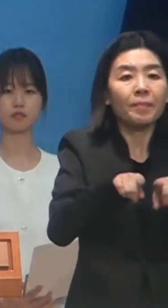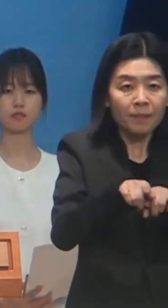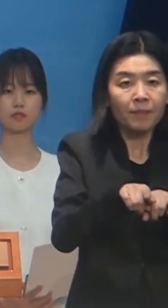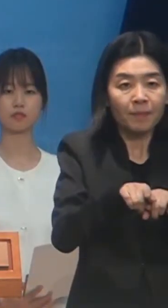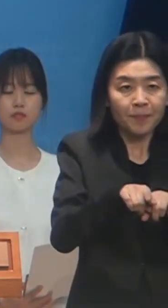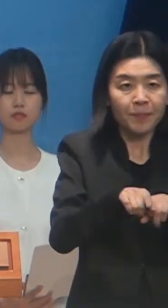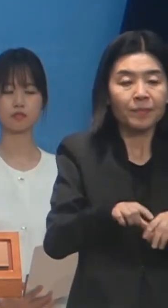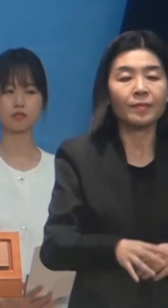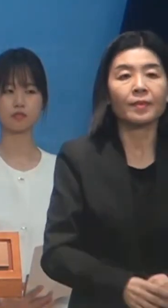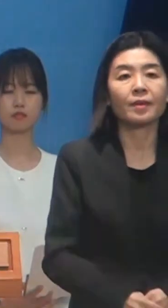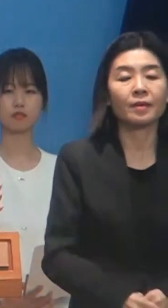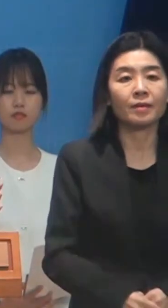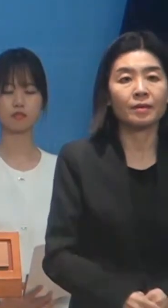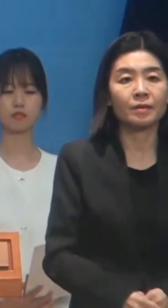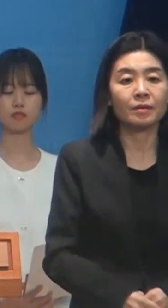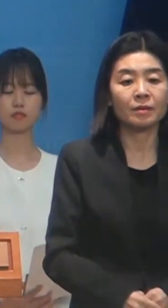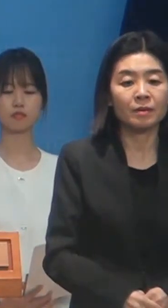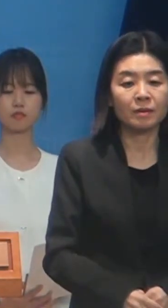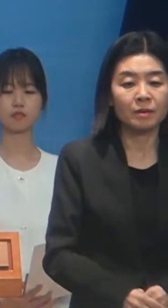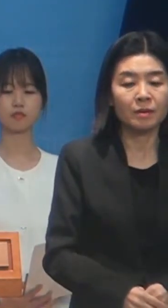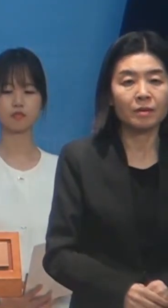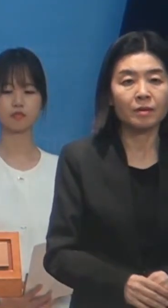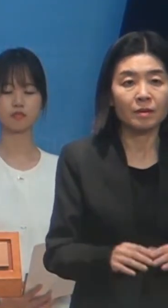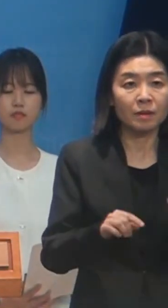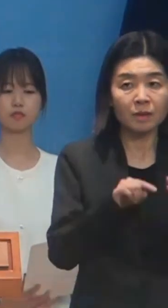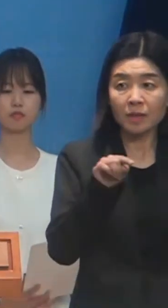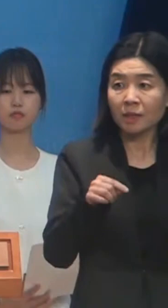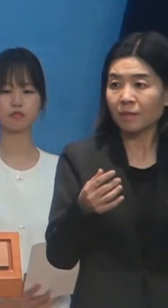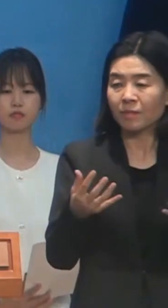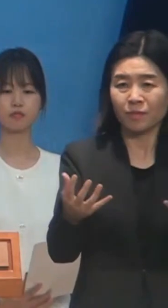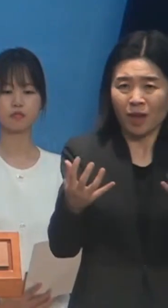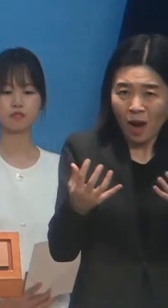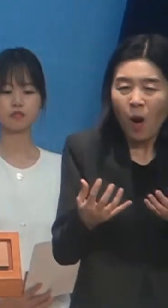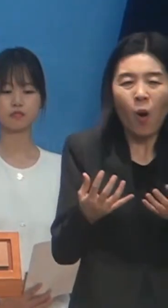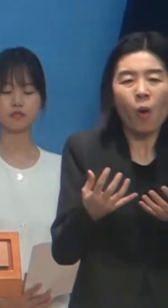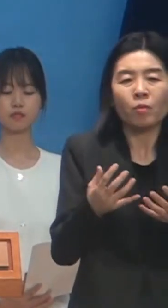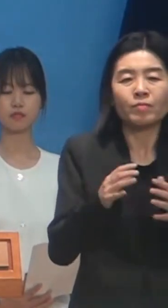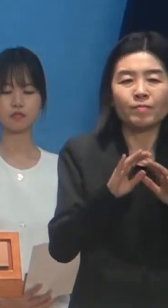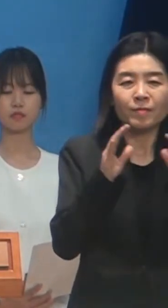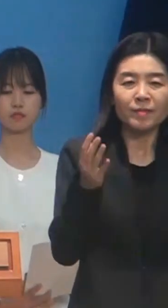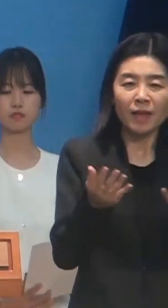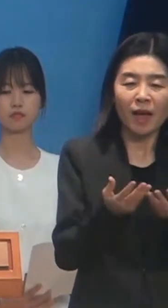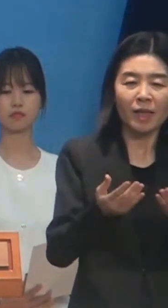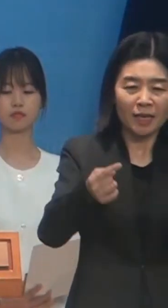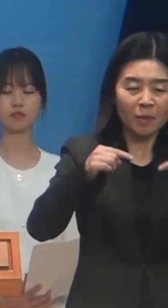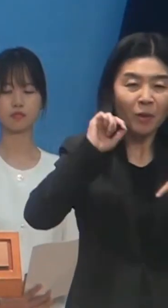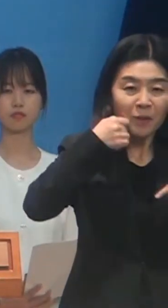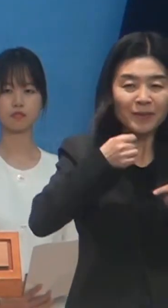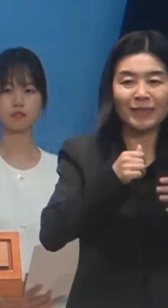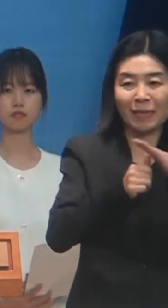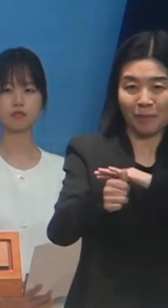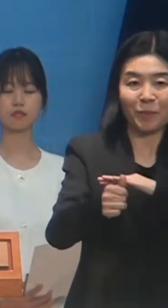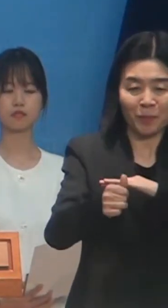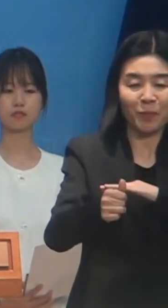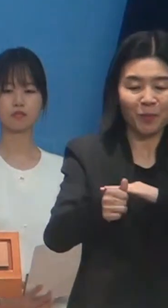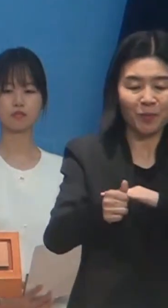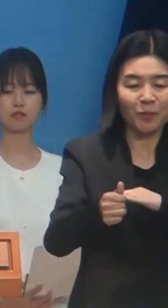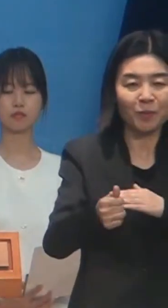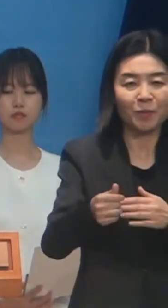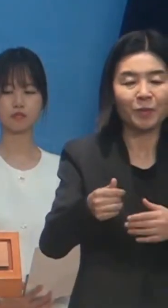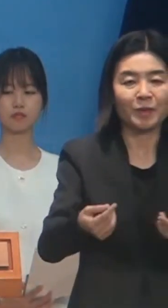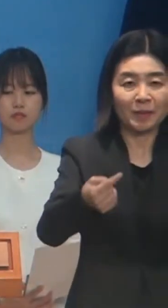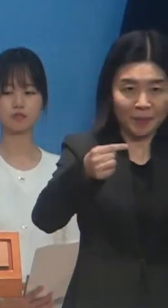했습니다. 참고로 이 안에는 많은 청년들이 못 들어오기 때문에 대표적인 청년이 참석했습니다.